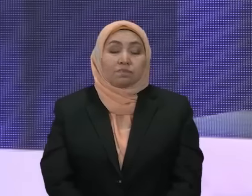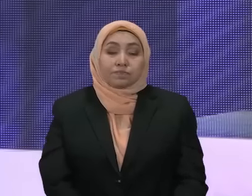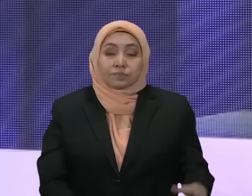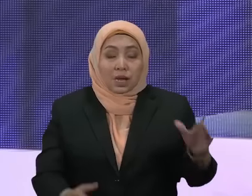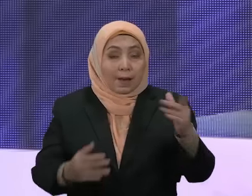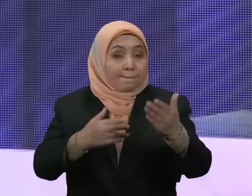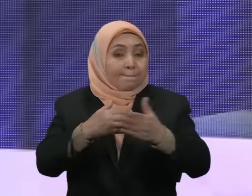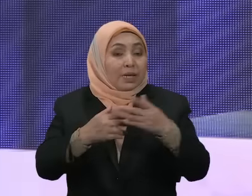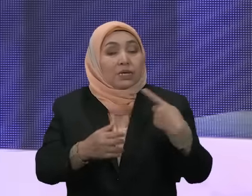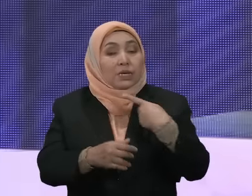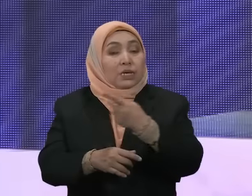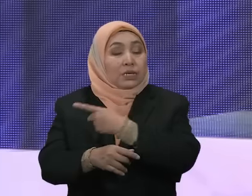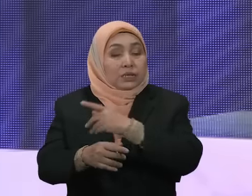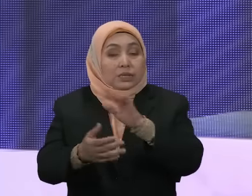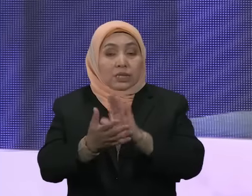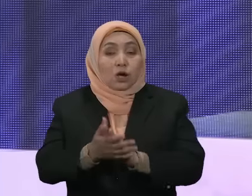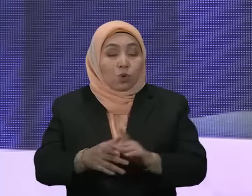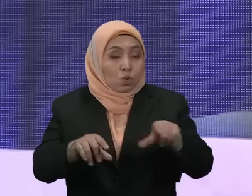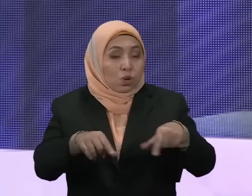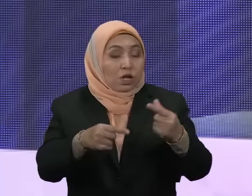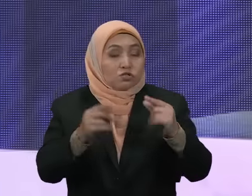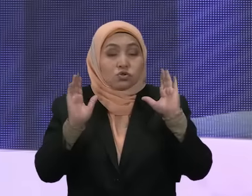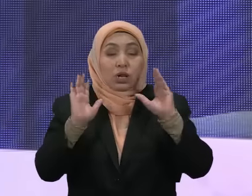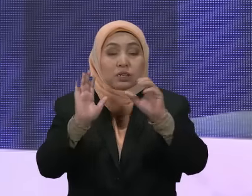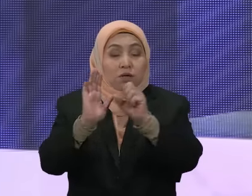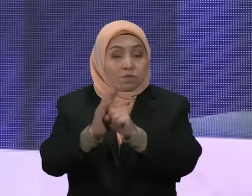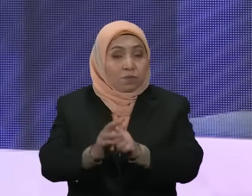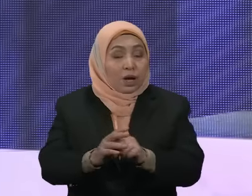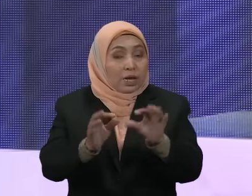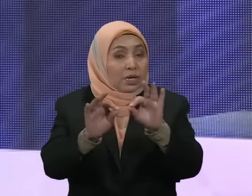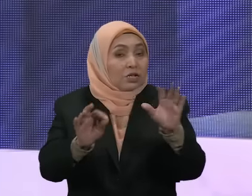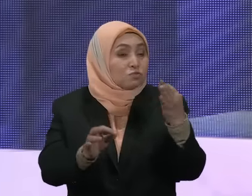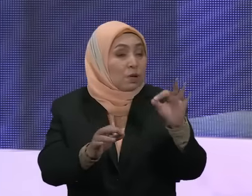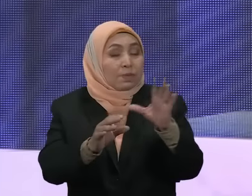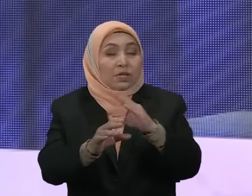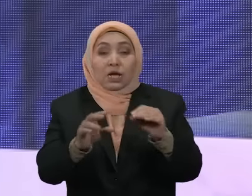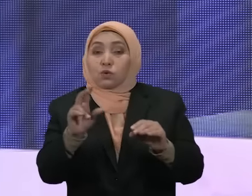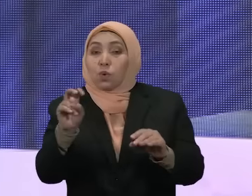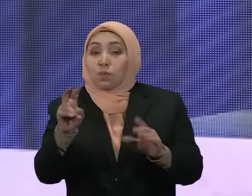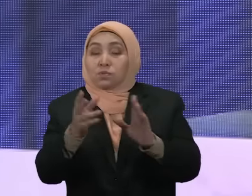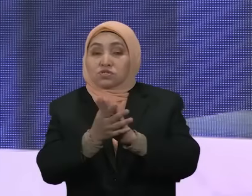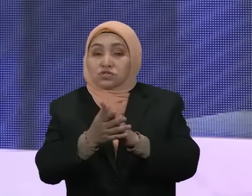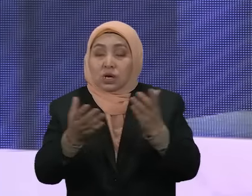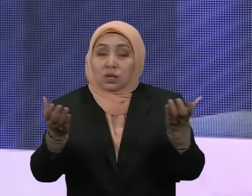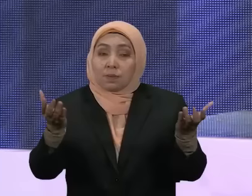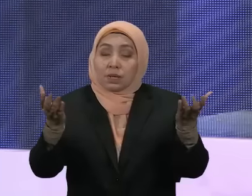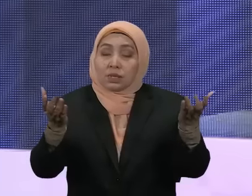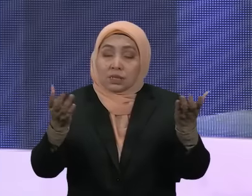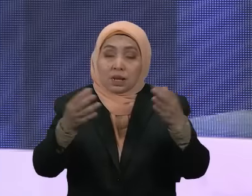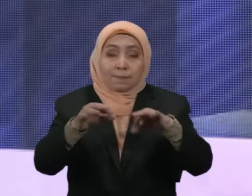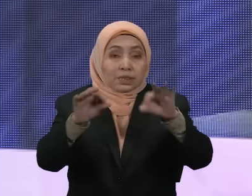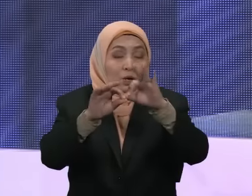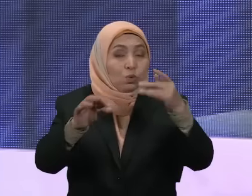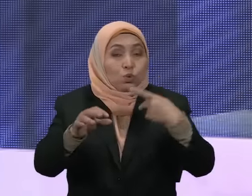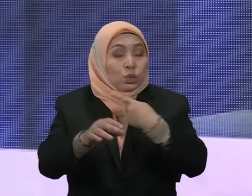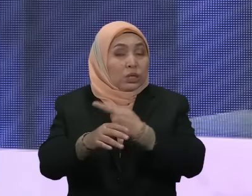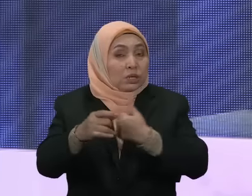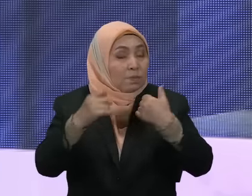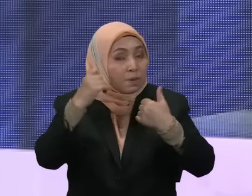Astagfirullahalazim, kembali kita dalam My Quran Time, Quran Salat Infak. Sama-sama kita melihat kepada ayat 19 dan 20 sebagai satu neraca yang penting untuk kita memahami, Ustaz,